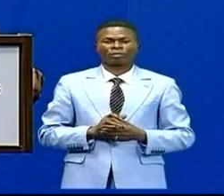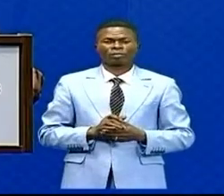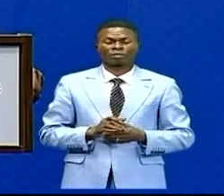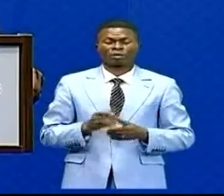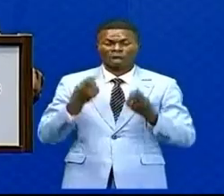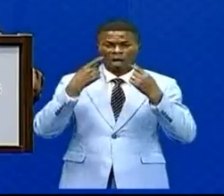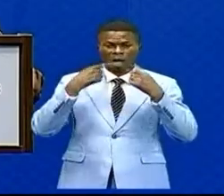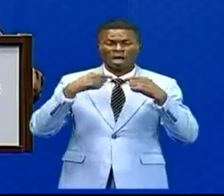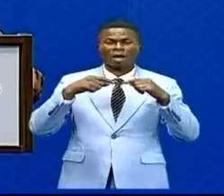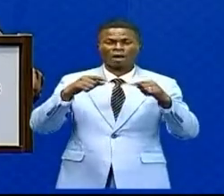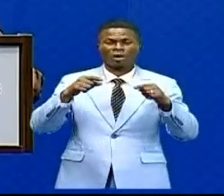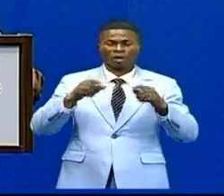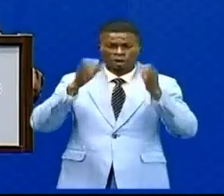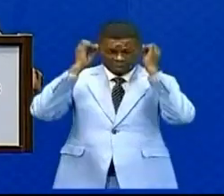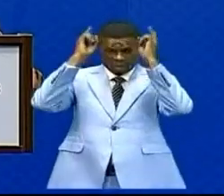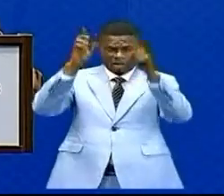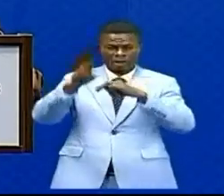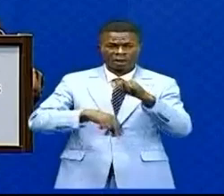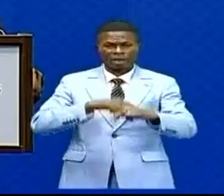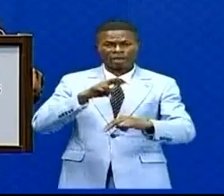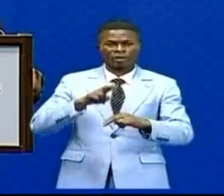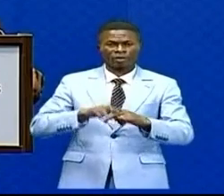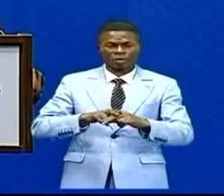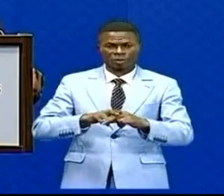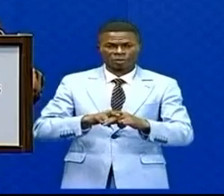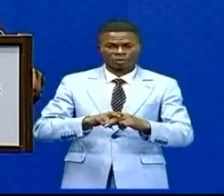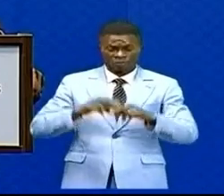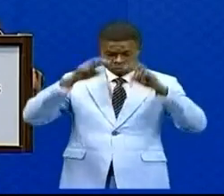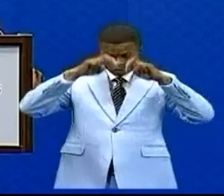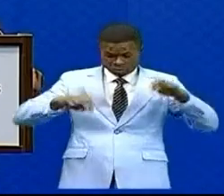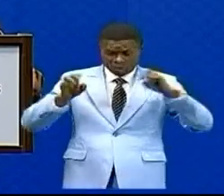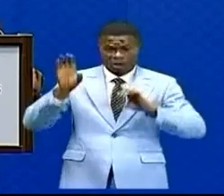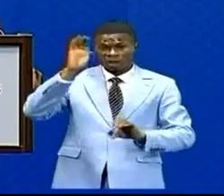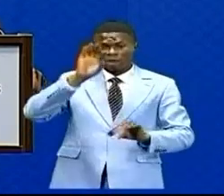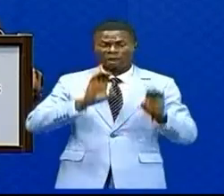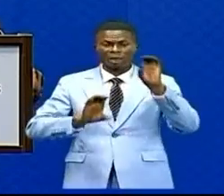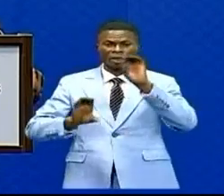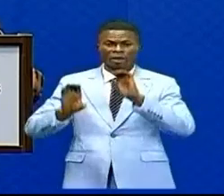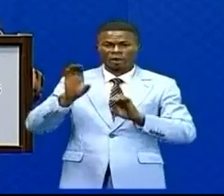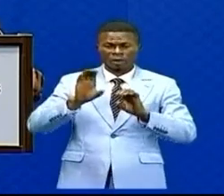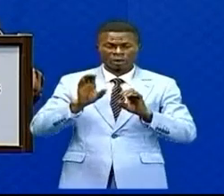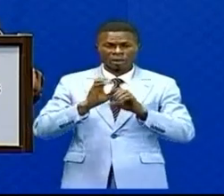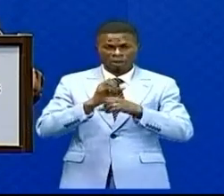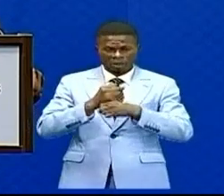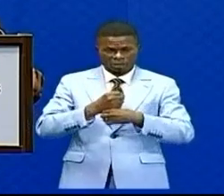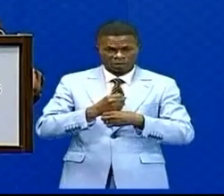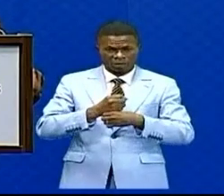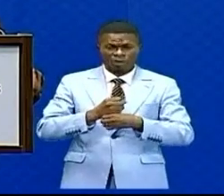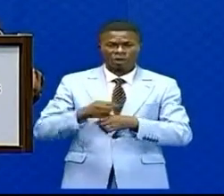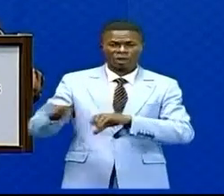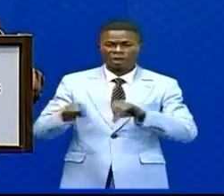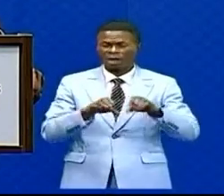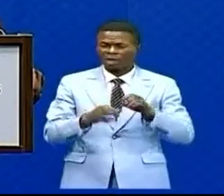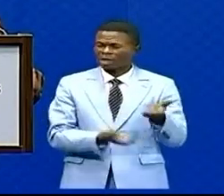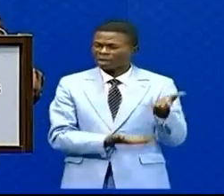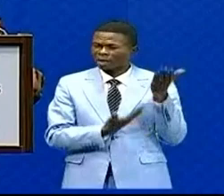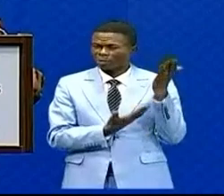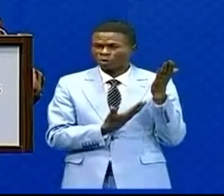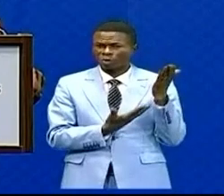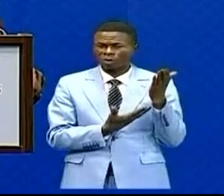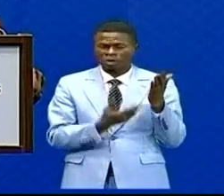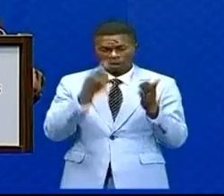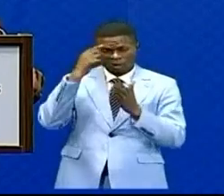Rappelant que l'éducation nationale et la recherche scientifique constituent les secteurs stratégiques pour